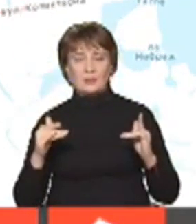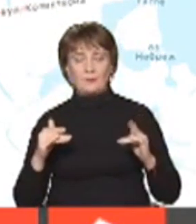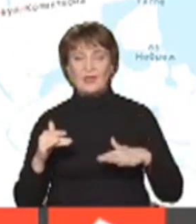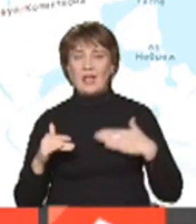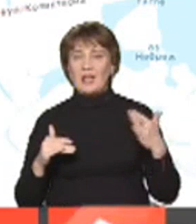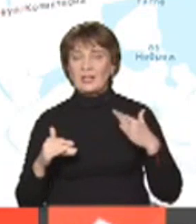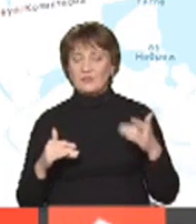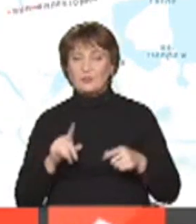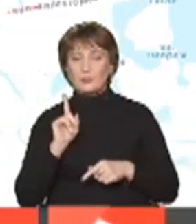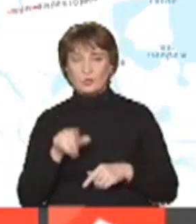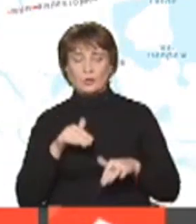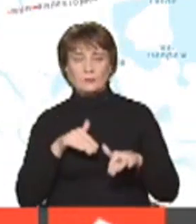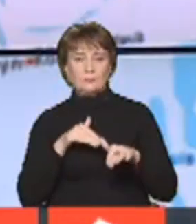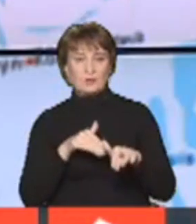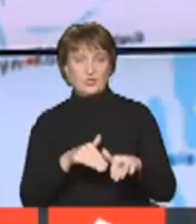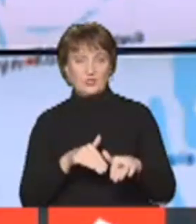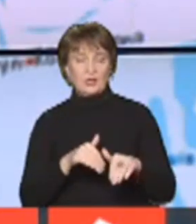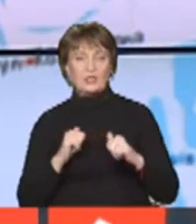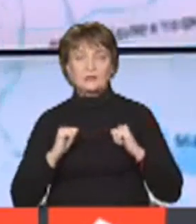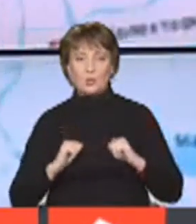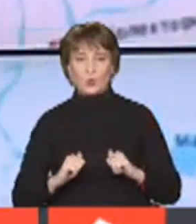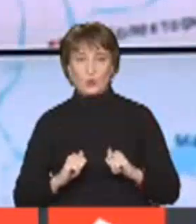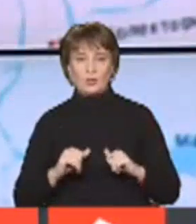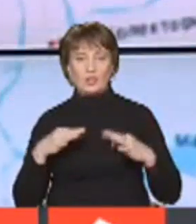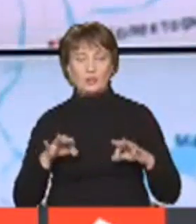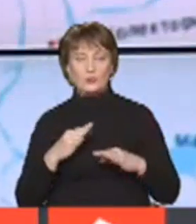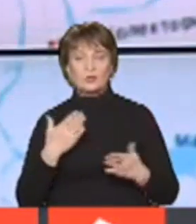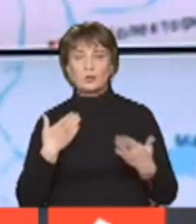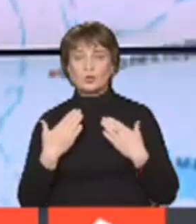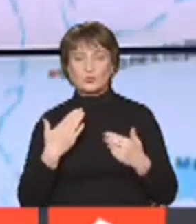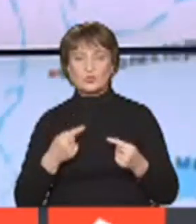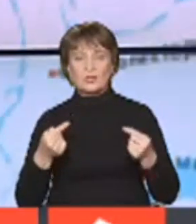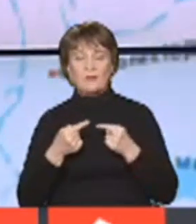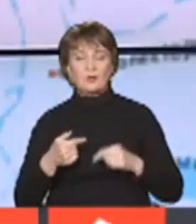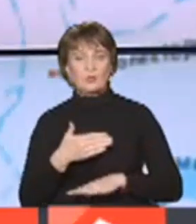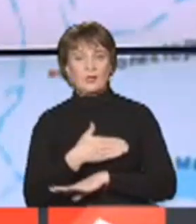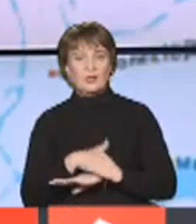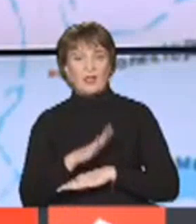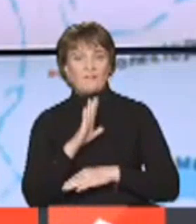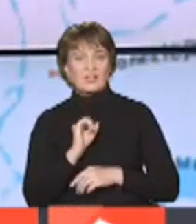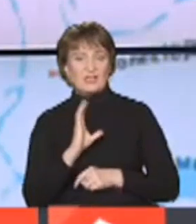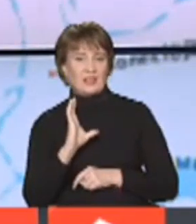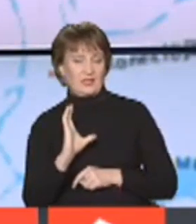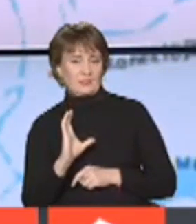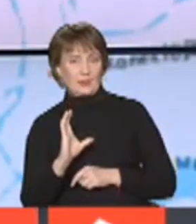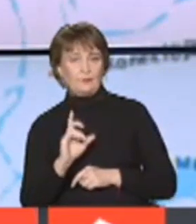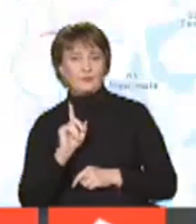берега теж досить щільний рух. Ну, і те ж саме стосується, відповідно, вулиці Васильківської